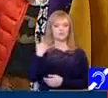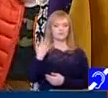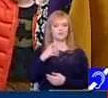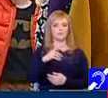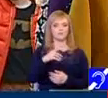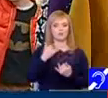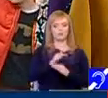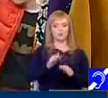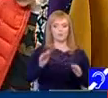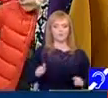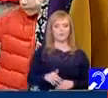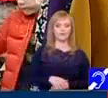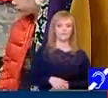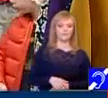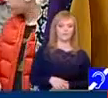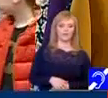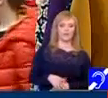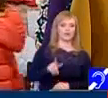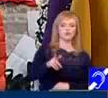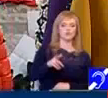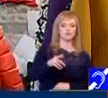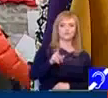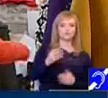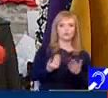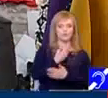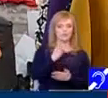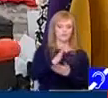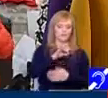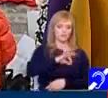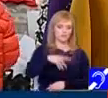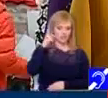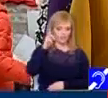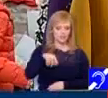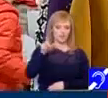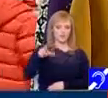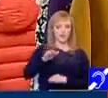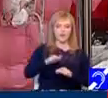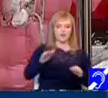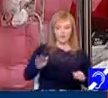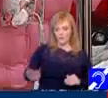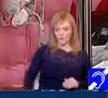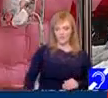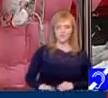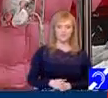copii, mai ales nu noi, dar folosite, pentru că, cum știe lumea, copiii